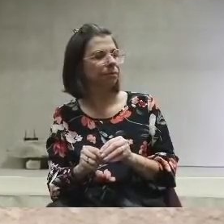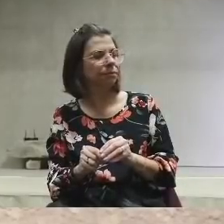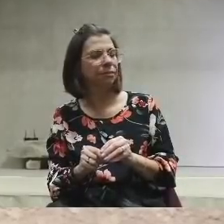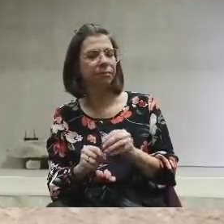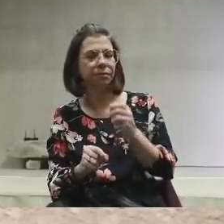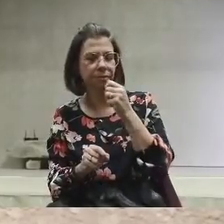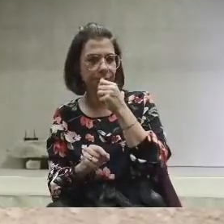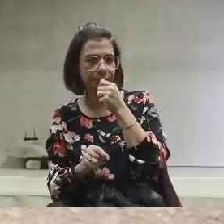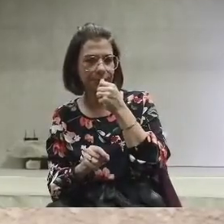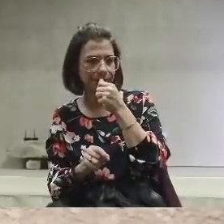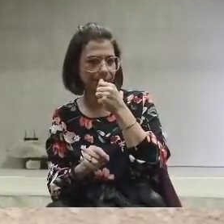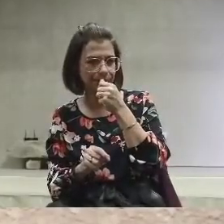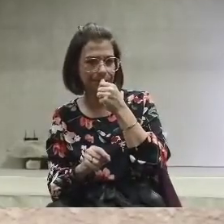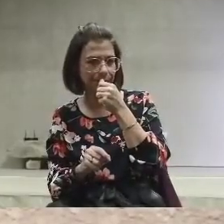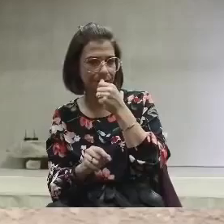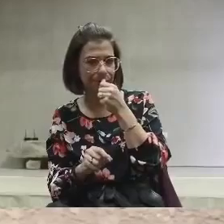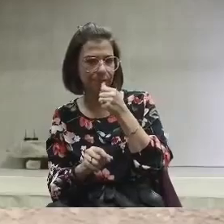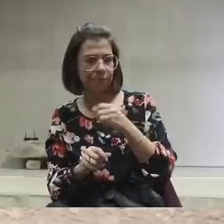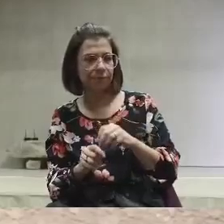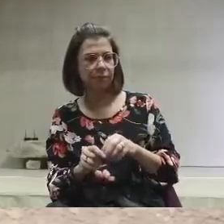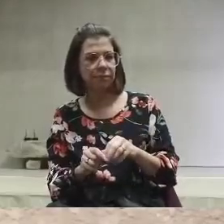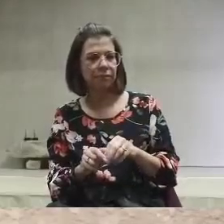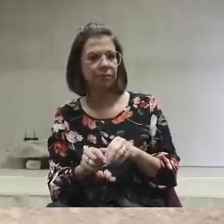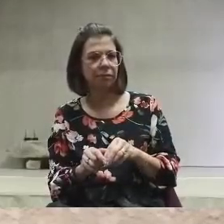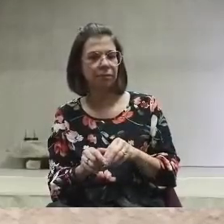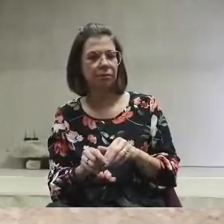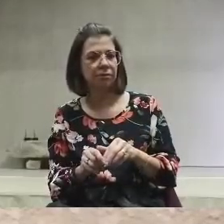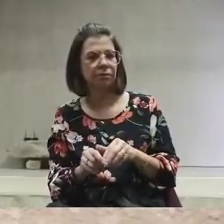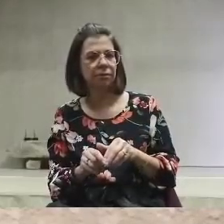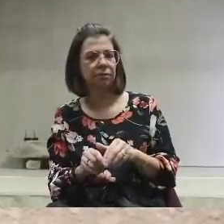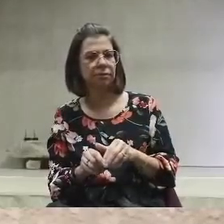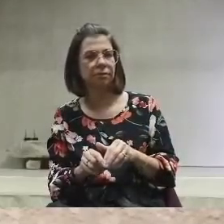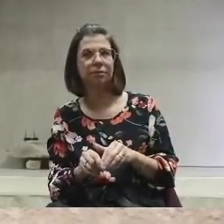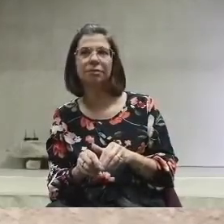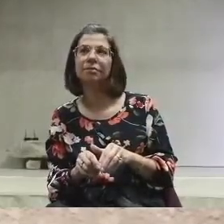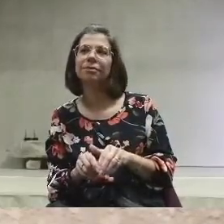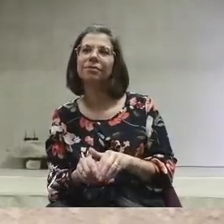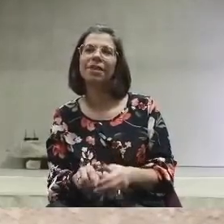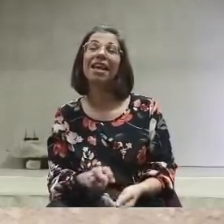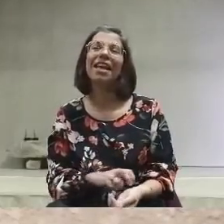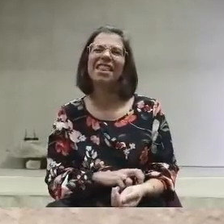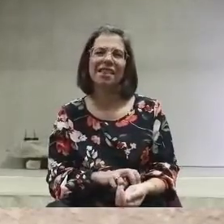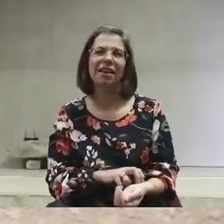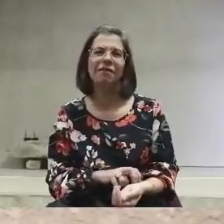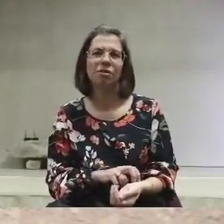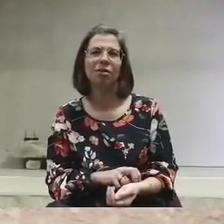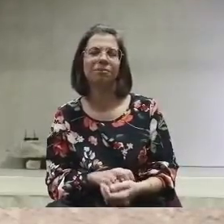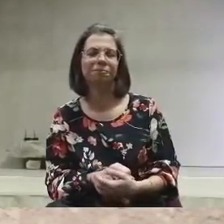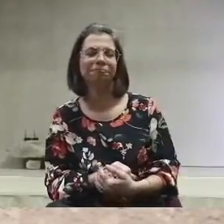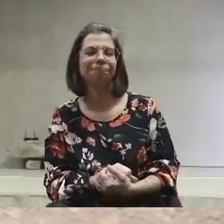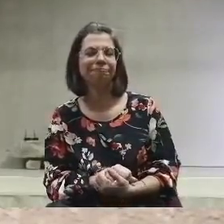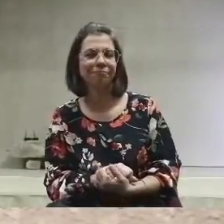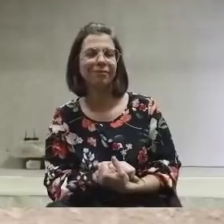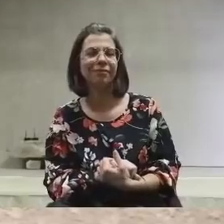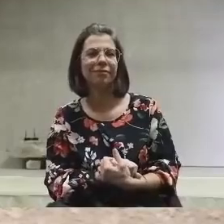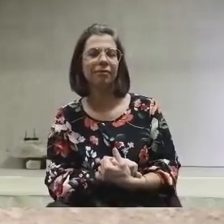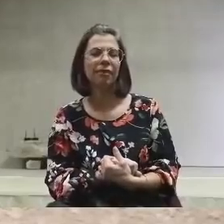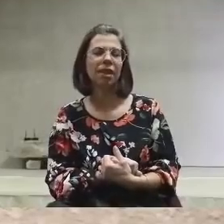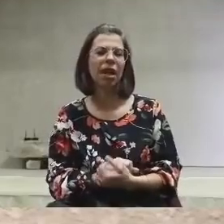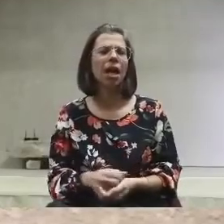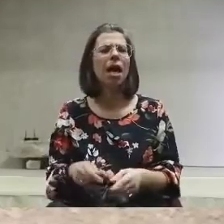que par énervement, il a envoyé l'enfant transféré sur Marseille, hôpital Nord. Alors qu'il y avait même la